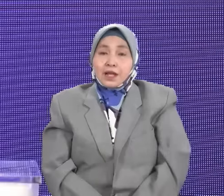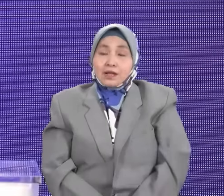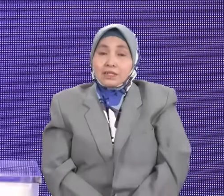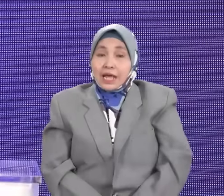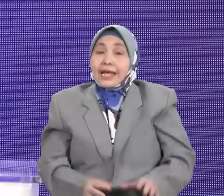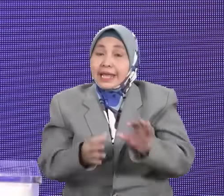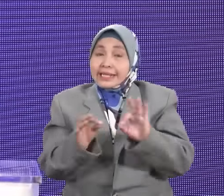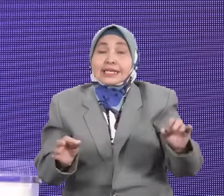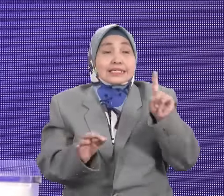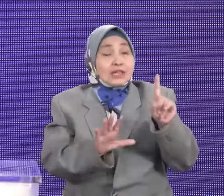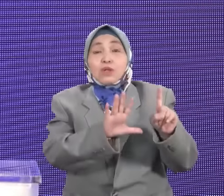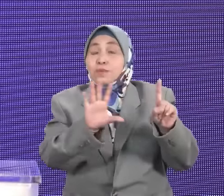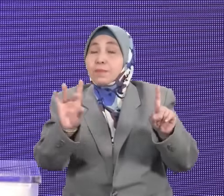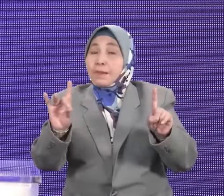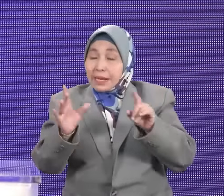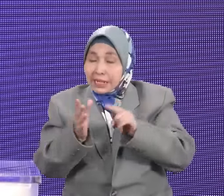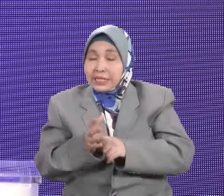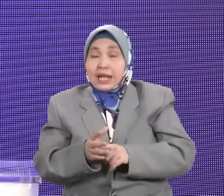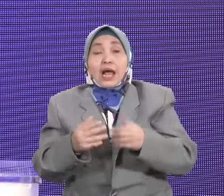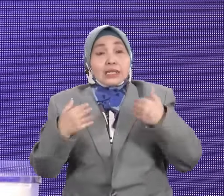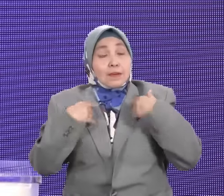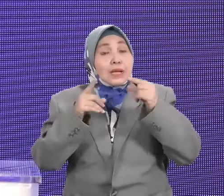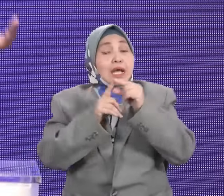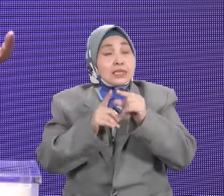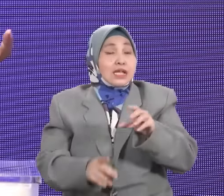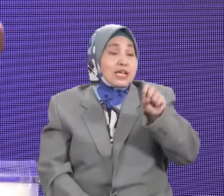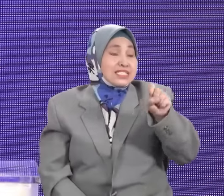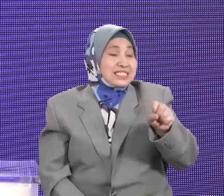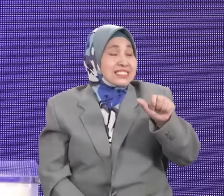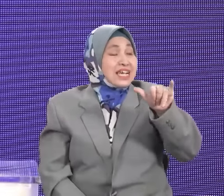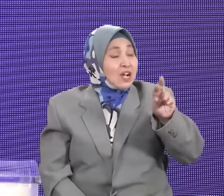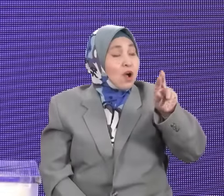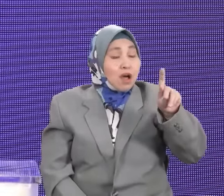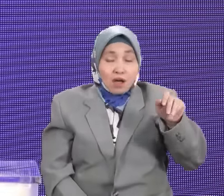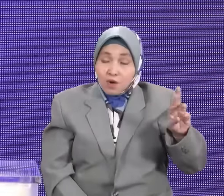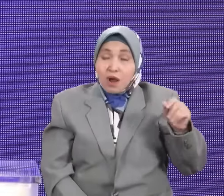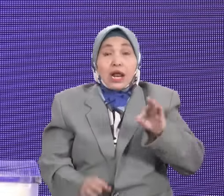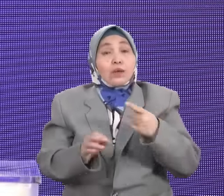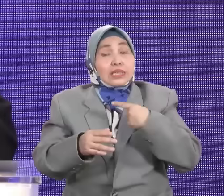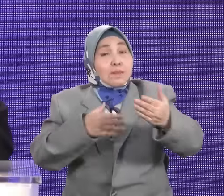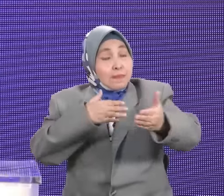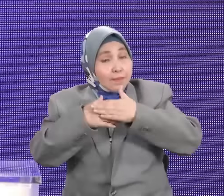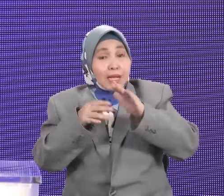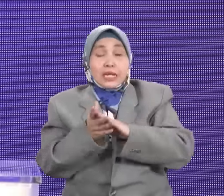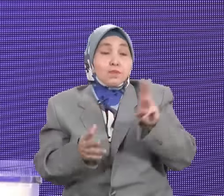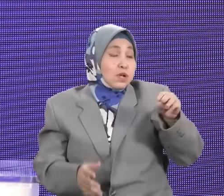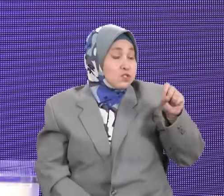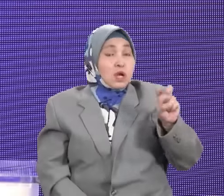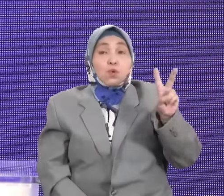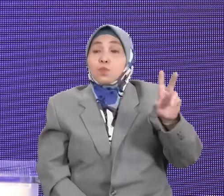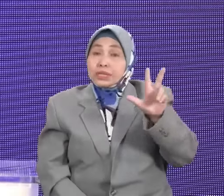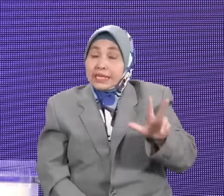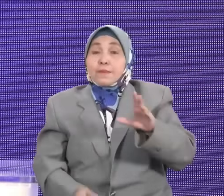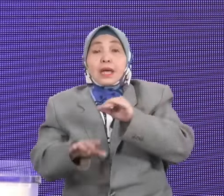yang ke-158 ini mengandung perkataan syakarra misalnya dan kalau kita kembali balik pada halaman 23 pada